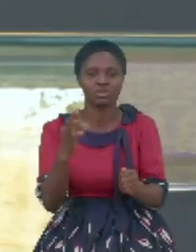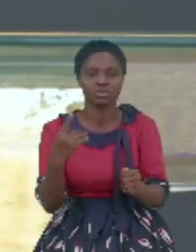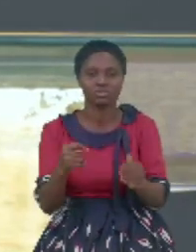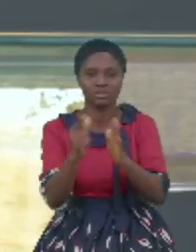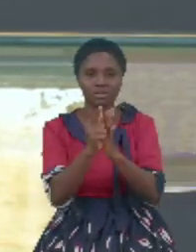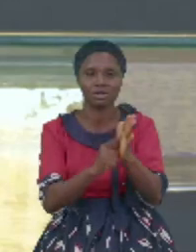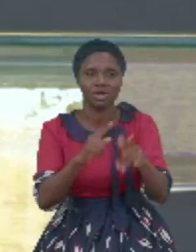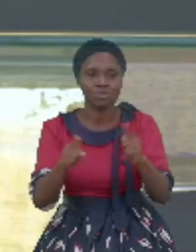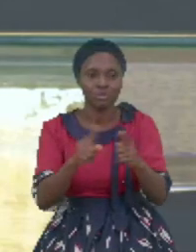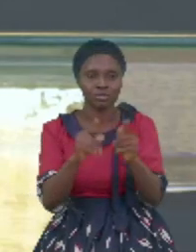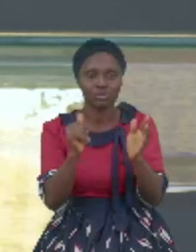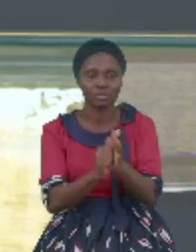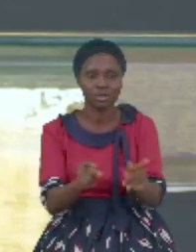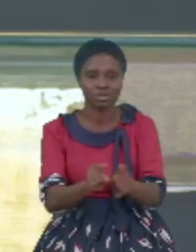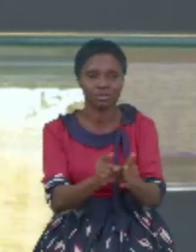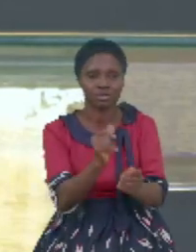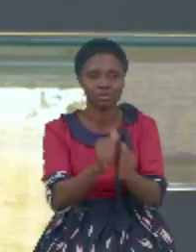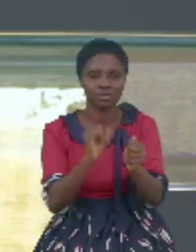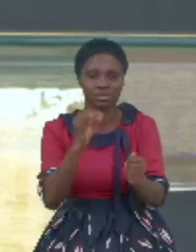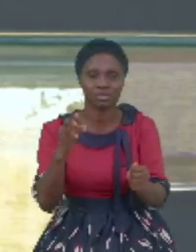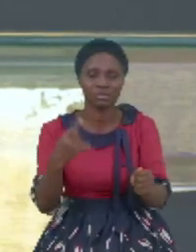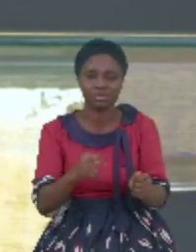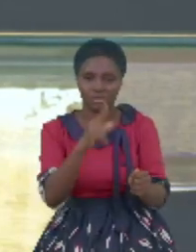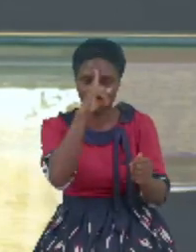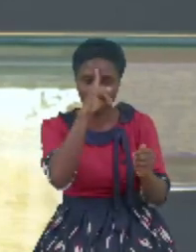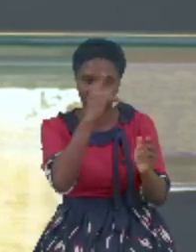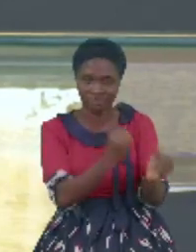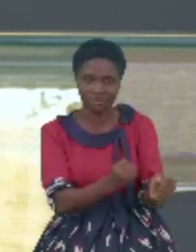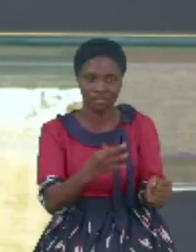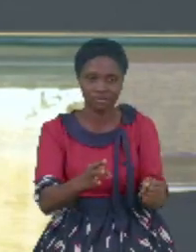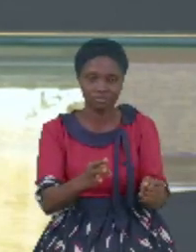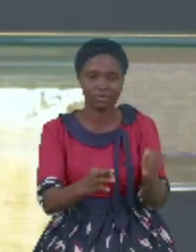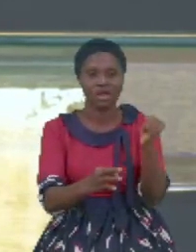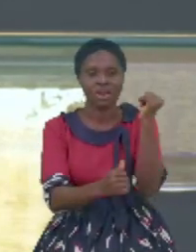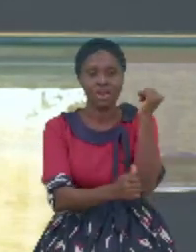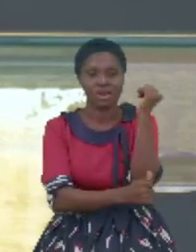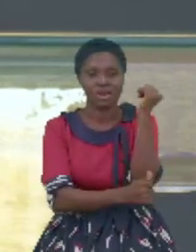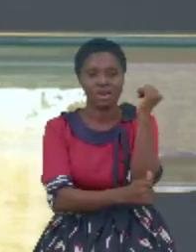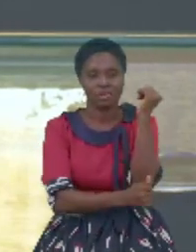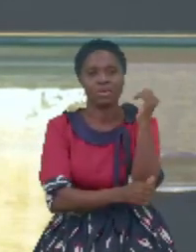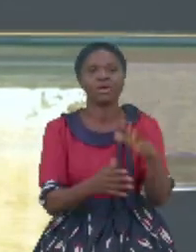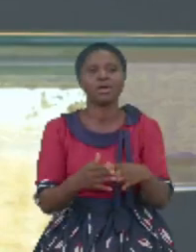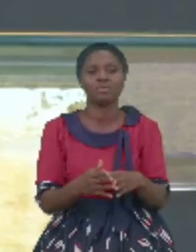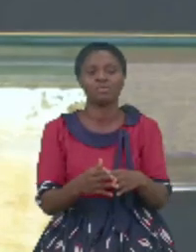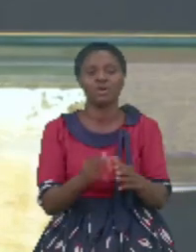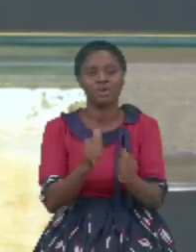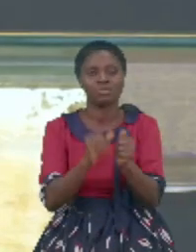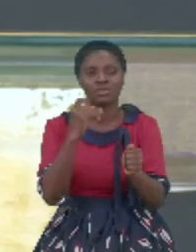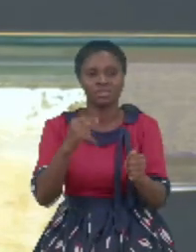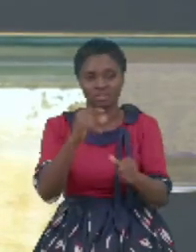mais aussi à celle qui a la foi d'Abraham, notre Père, à tous, selon qu'il est